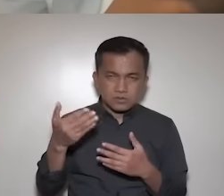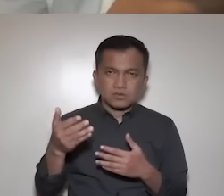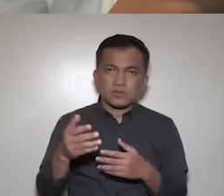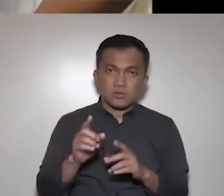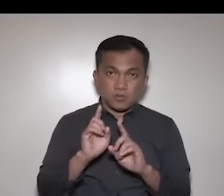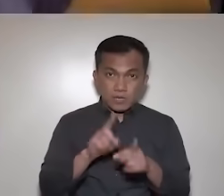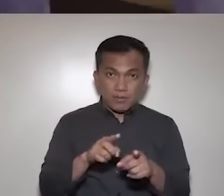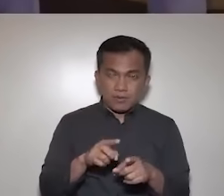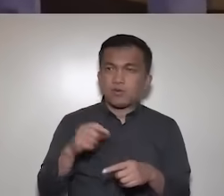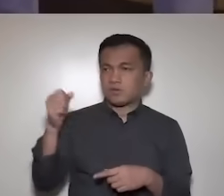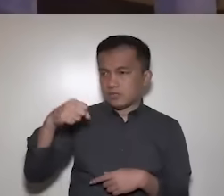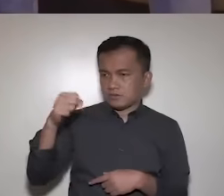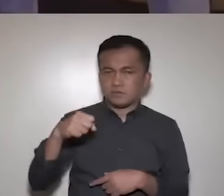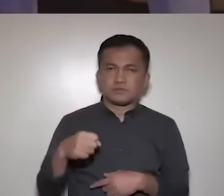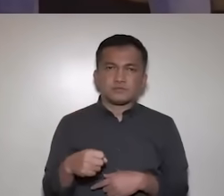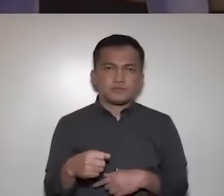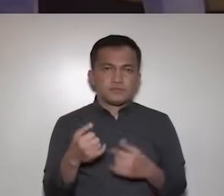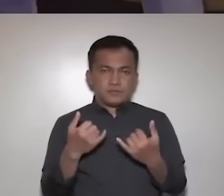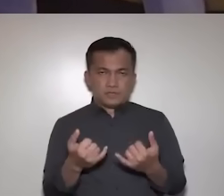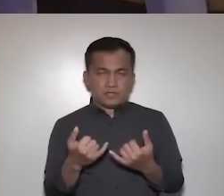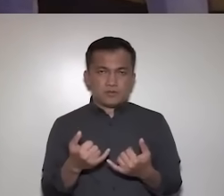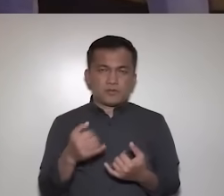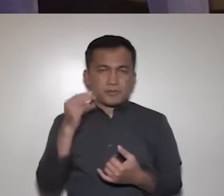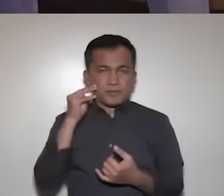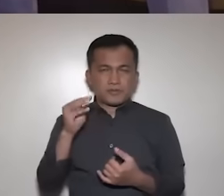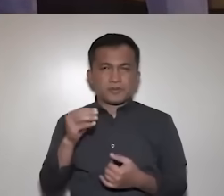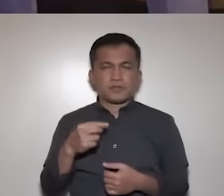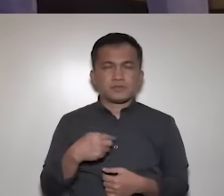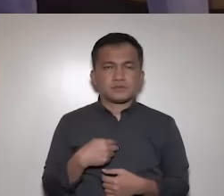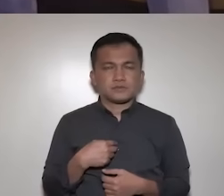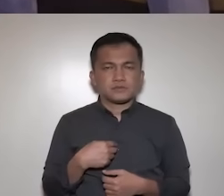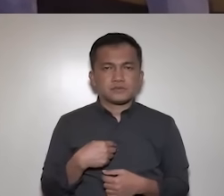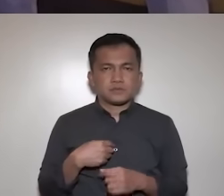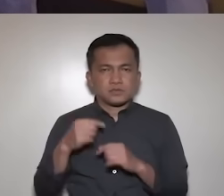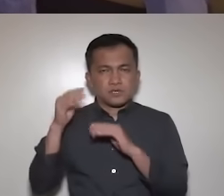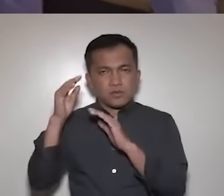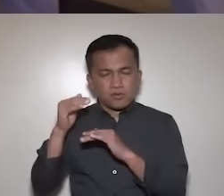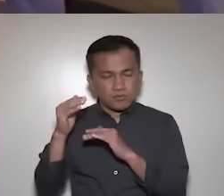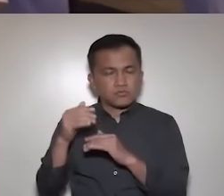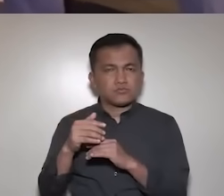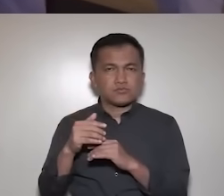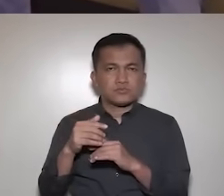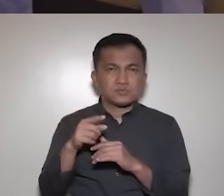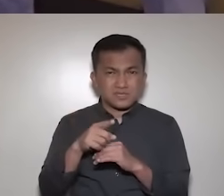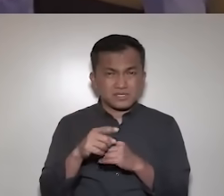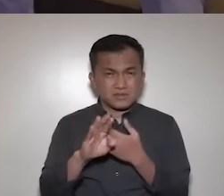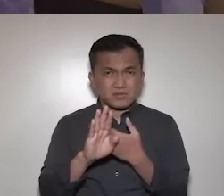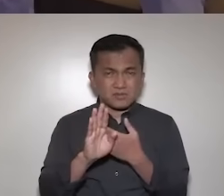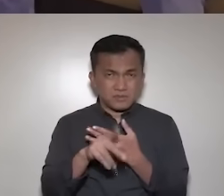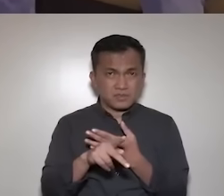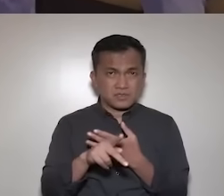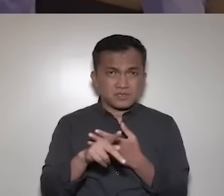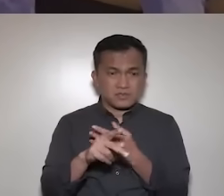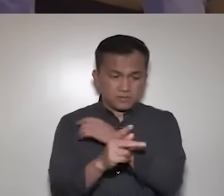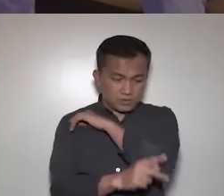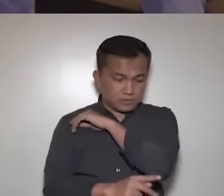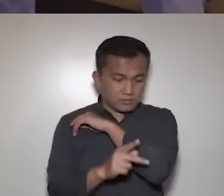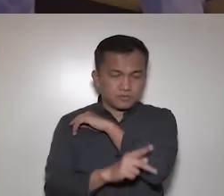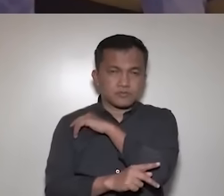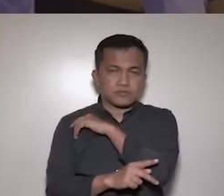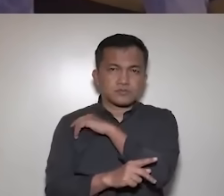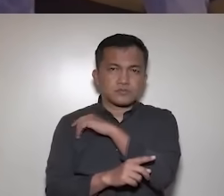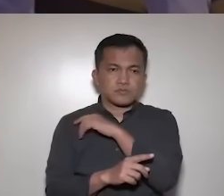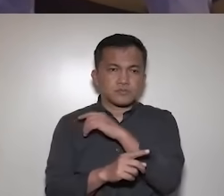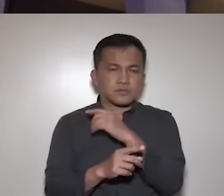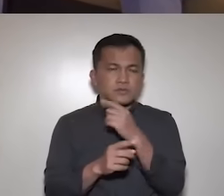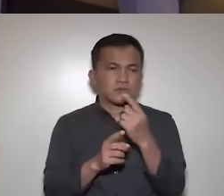mo? Opo. Now, ang sa akin ma'am kasi, na sana naman lang, bumalik siya sa probinsya,